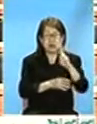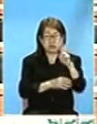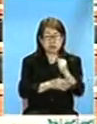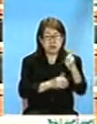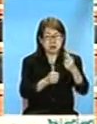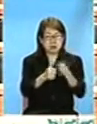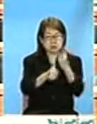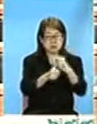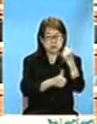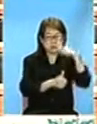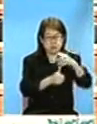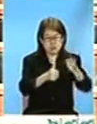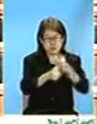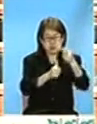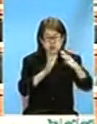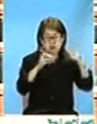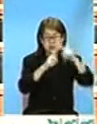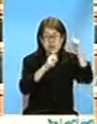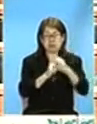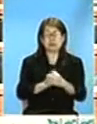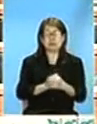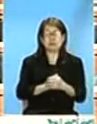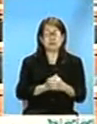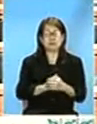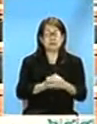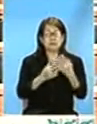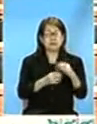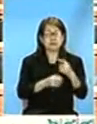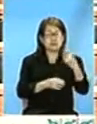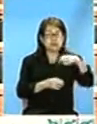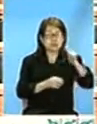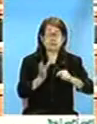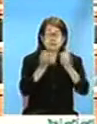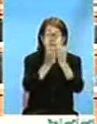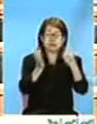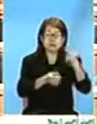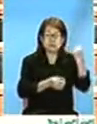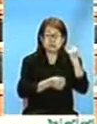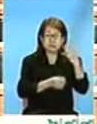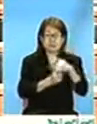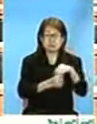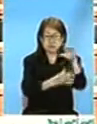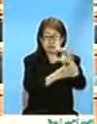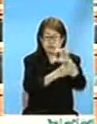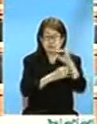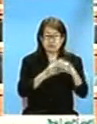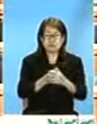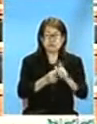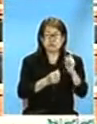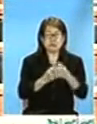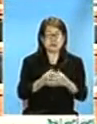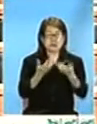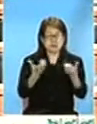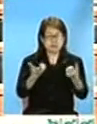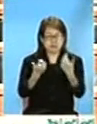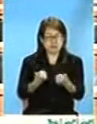ากกว่าองค์กรสามฝ่ายและไม่มีอำนาจในการที่จะไปก้าวก่ายหลักการแบ่งแยกอำนาจตรงนี้เป็น